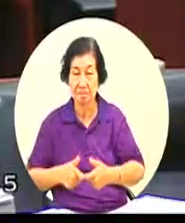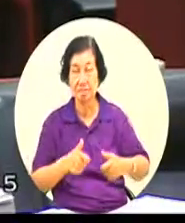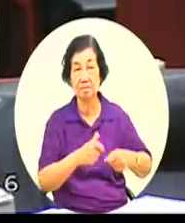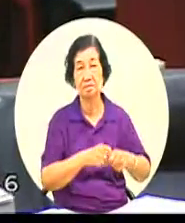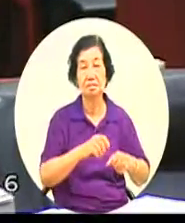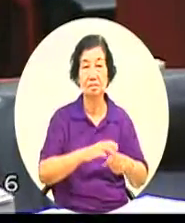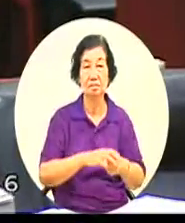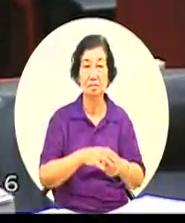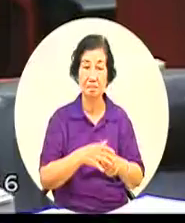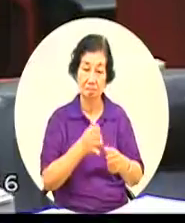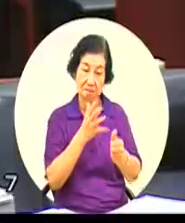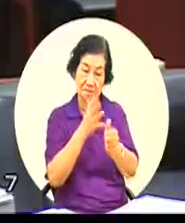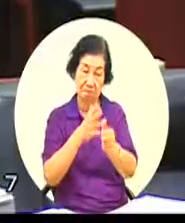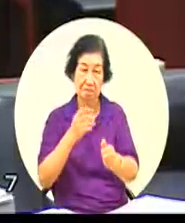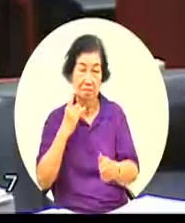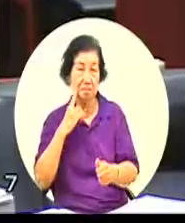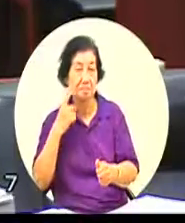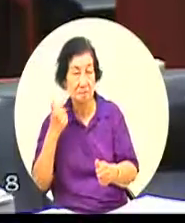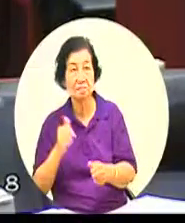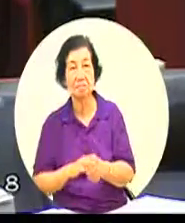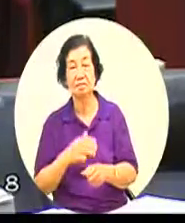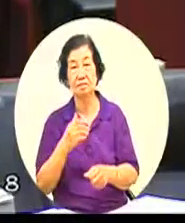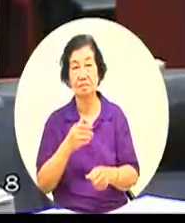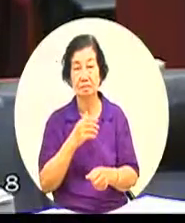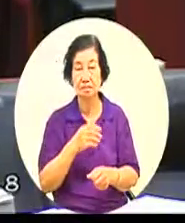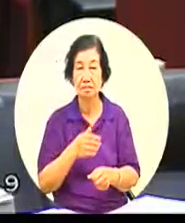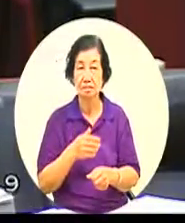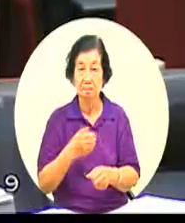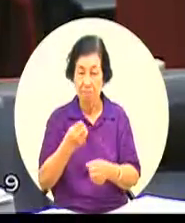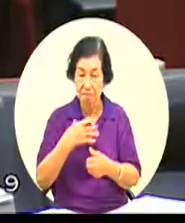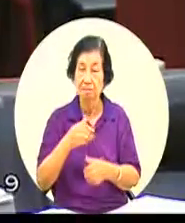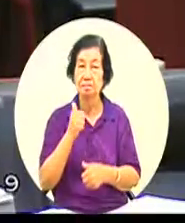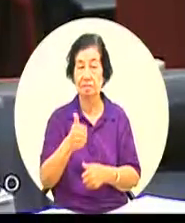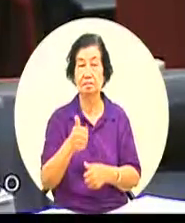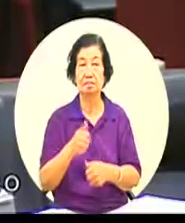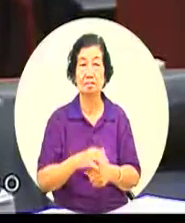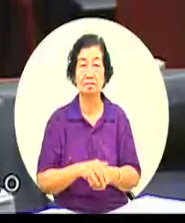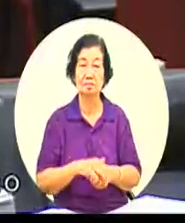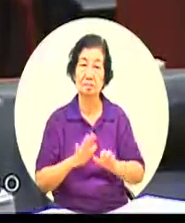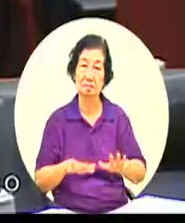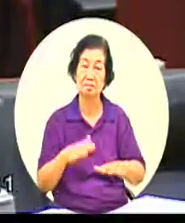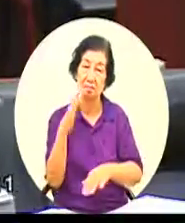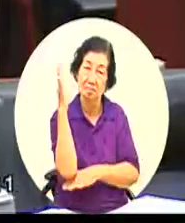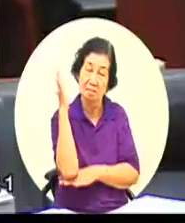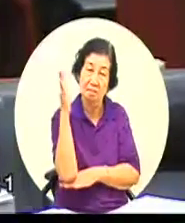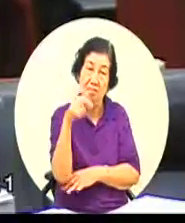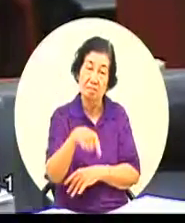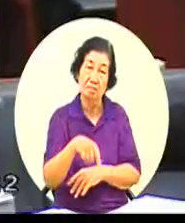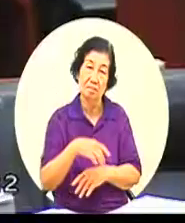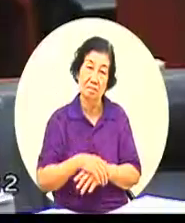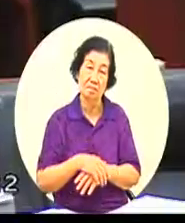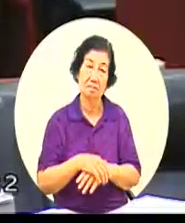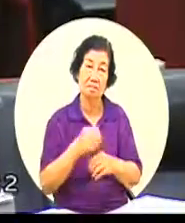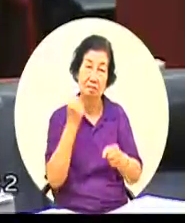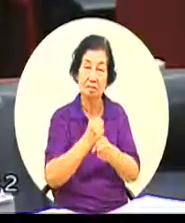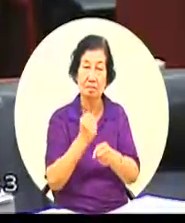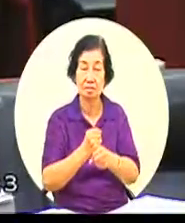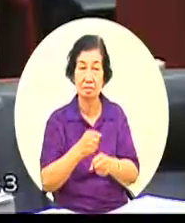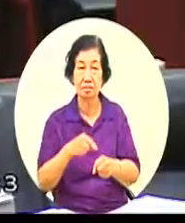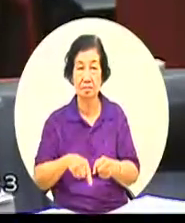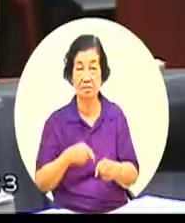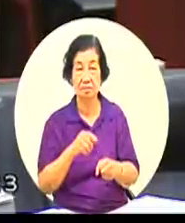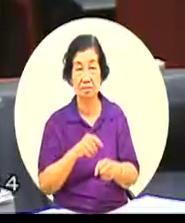长啊，大家拢讲好，但是为什么政府当年拢卡拢唔敢打出来？我较近